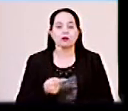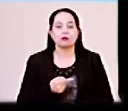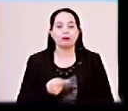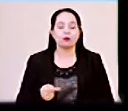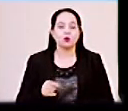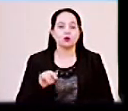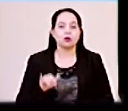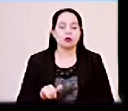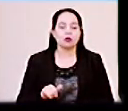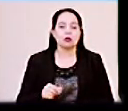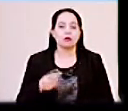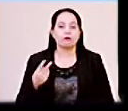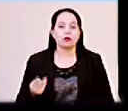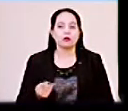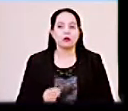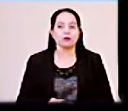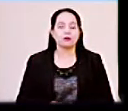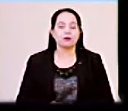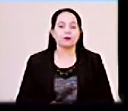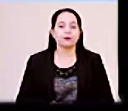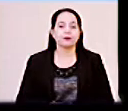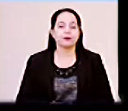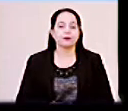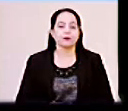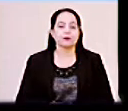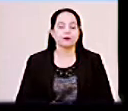минус y квадрат.